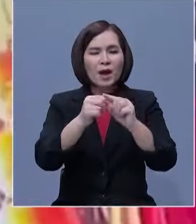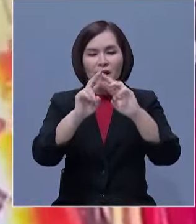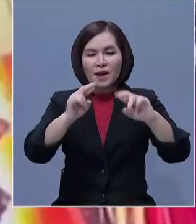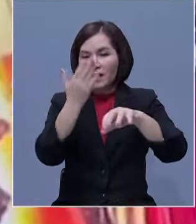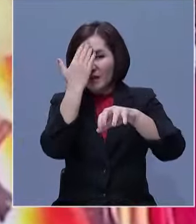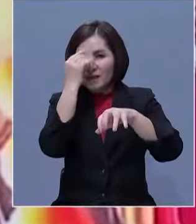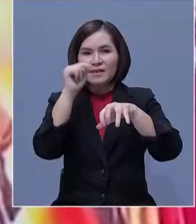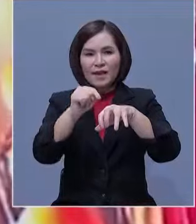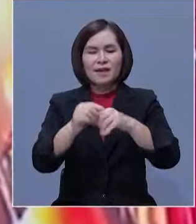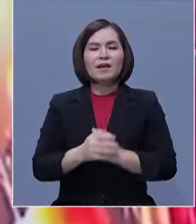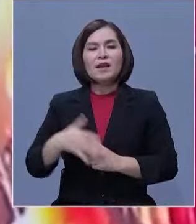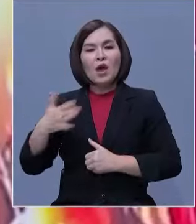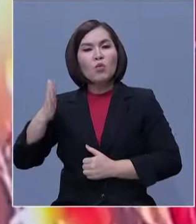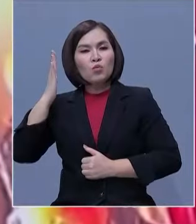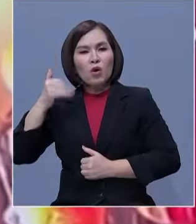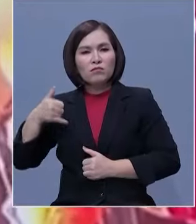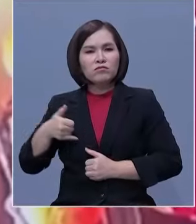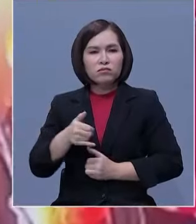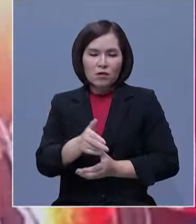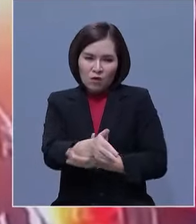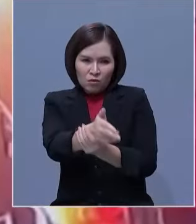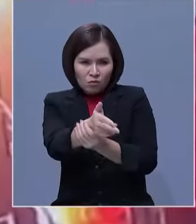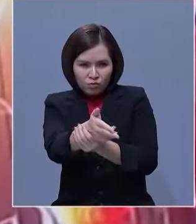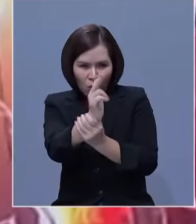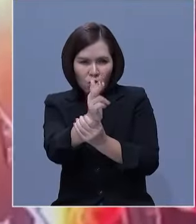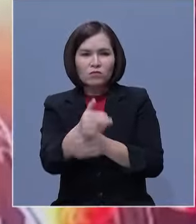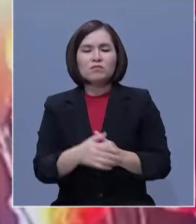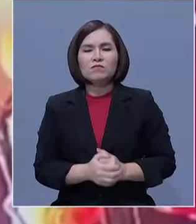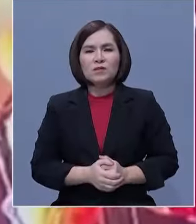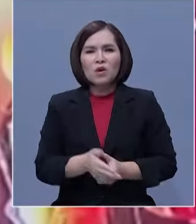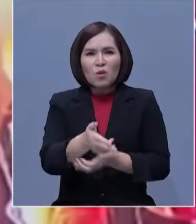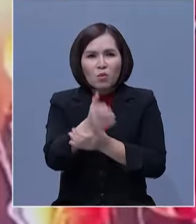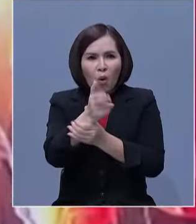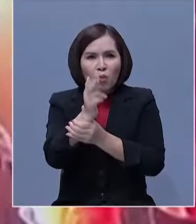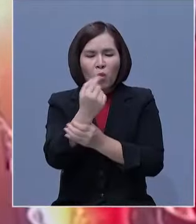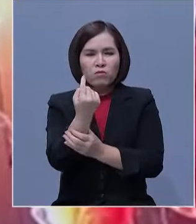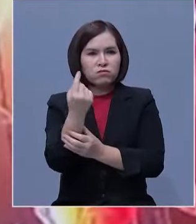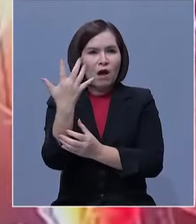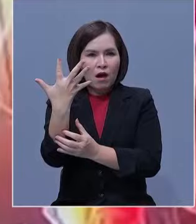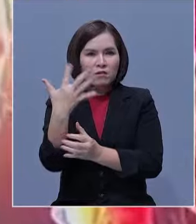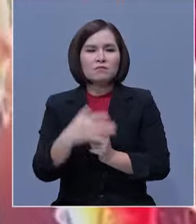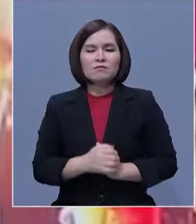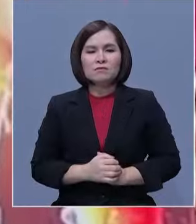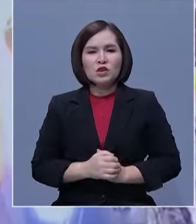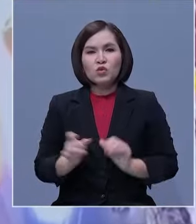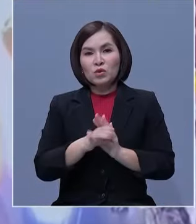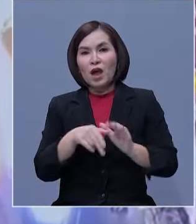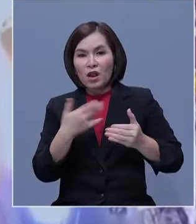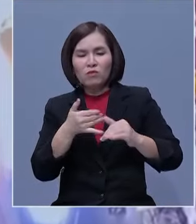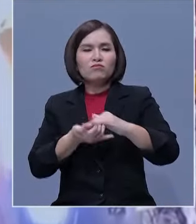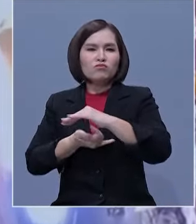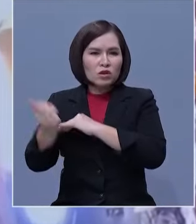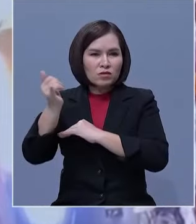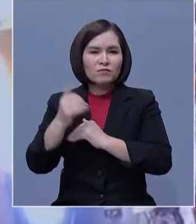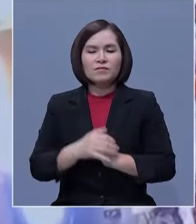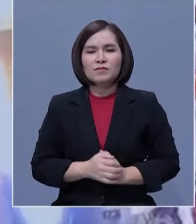ที่อธิพัฒน์คนก่อเหตุจะชักปืนยิงใส่คุณธนู5นัดแล้วก็วิ่งหลบหนีไปเนี่ยตามภาพนี้นะฮะ